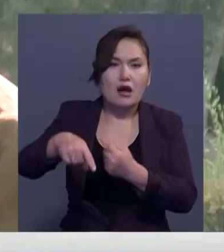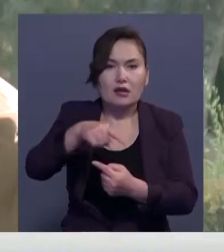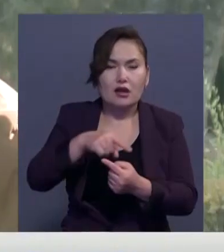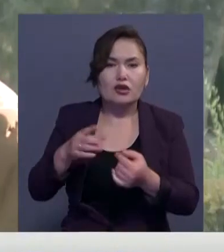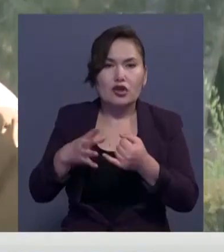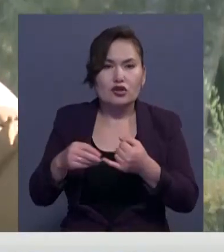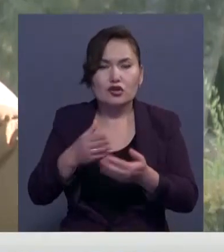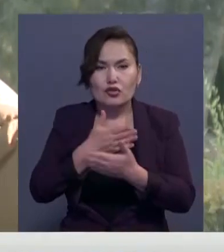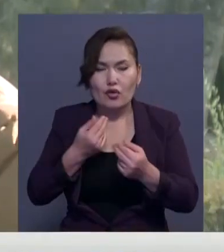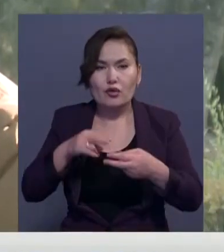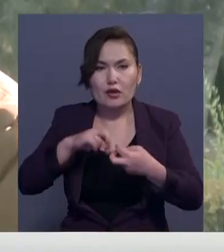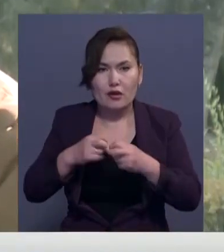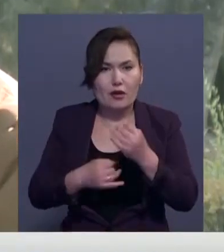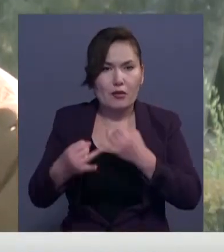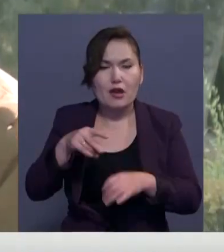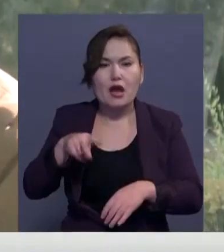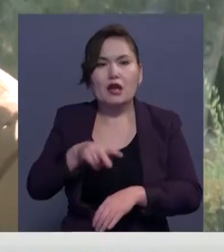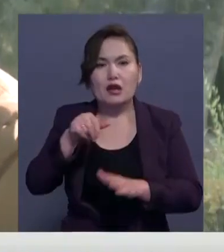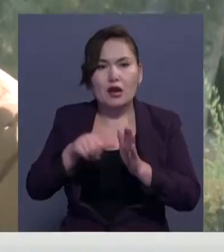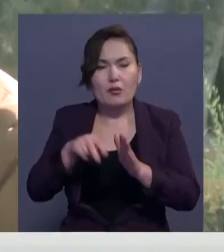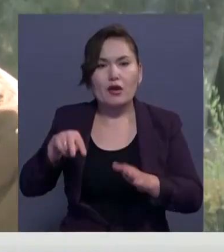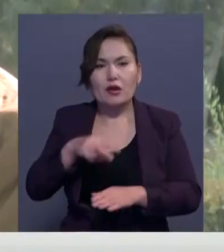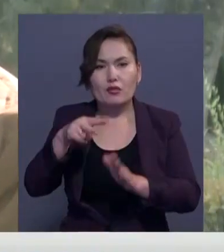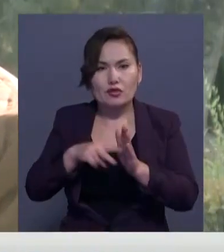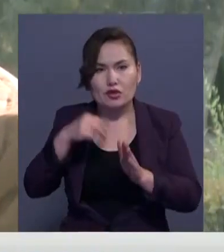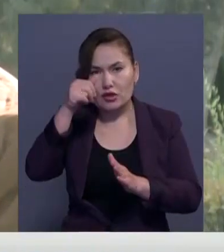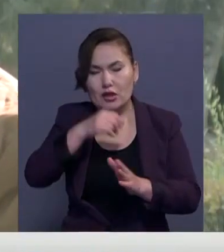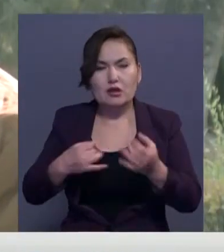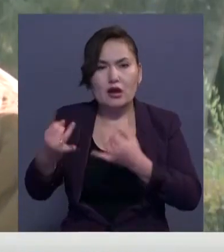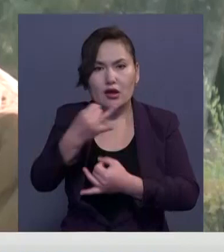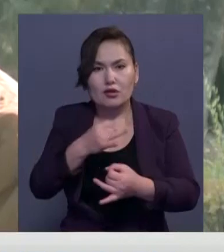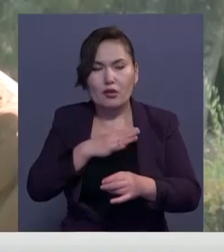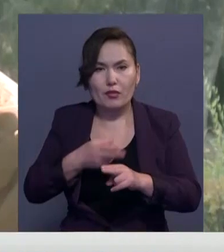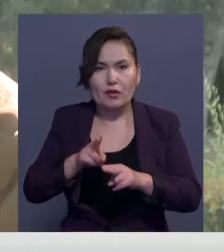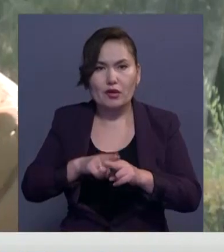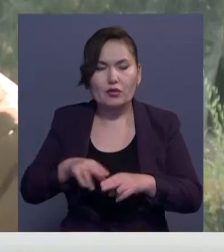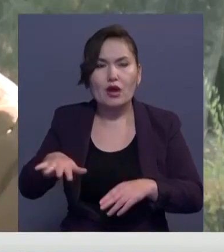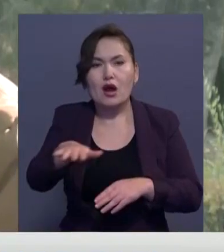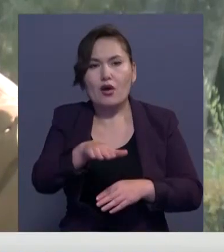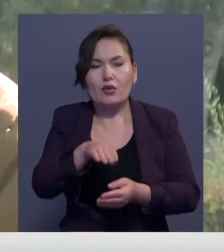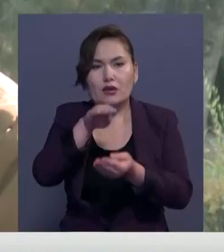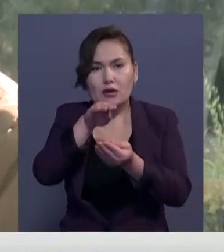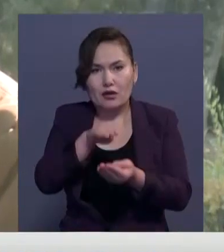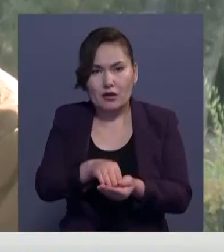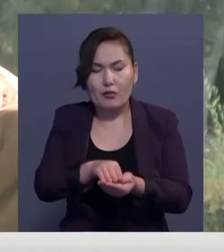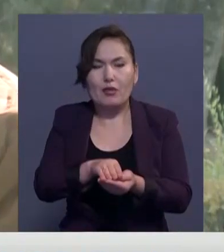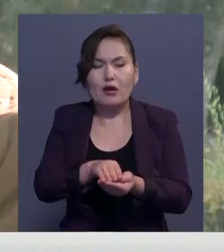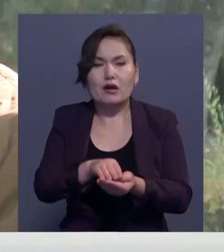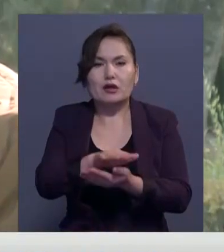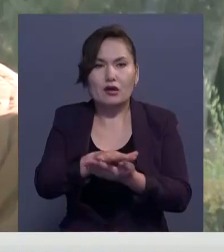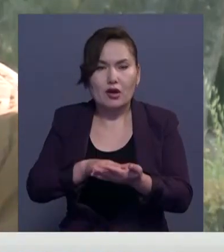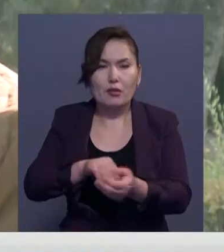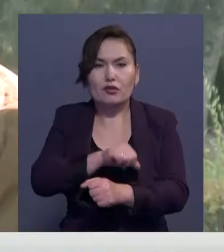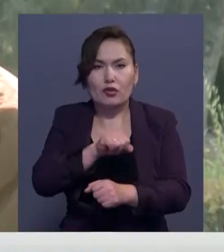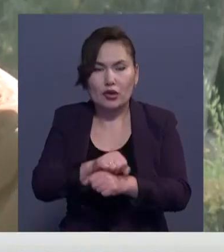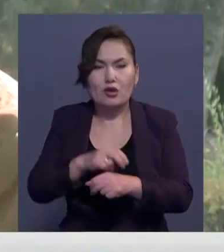мәселе көтерілген 2016-2017 жылдары, яғни жаңа тектұрмаста зиратты қоршау мәселесі. Бірақ ол